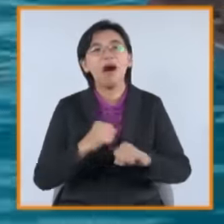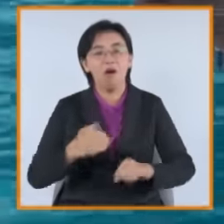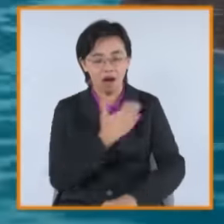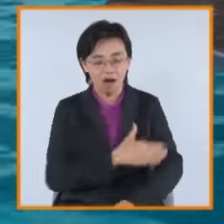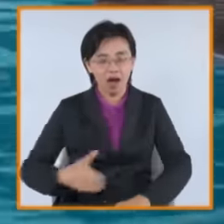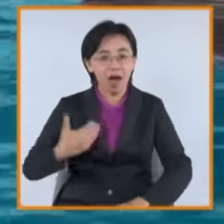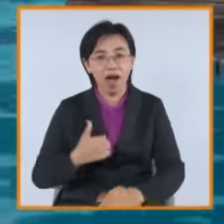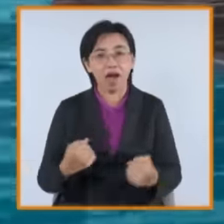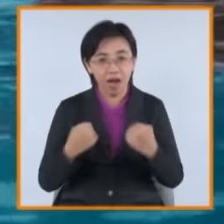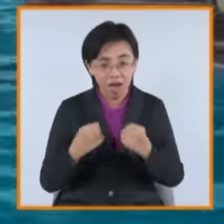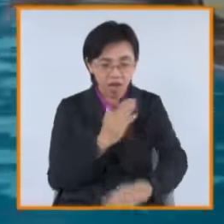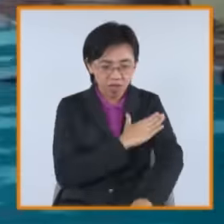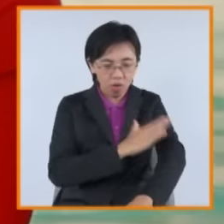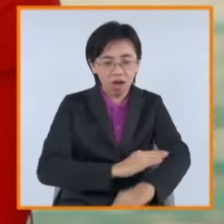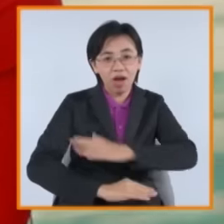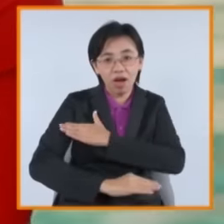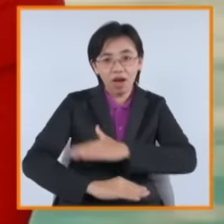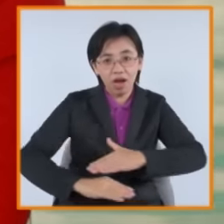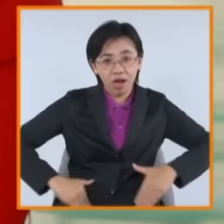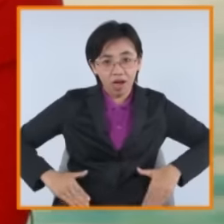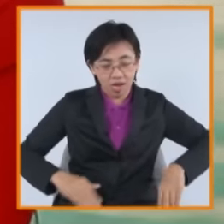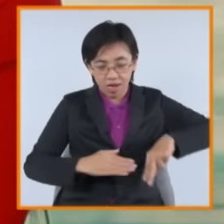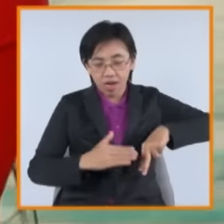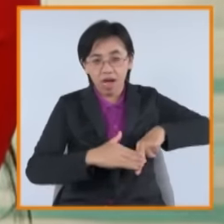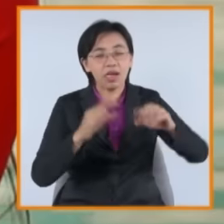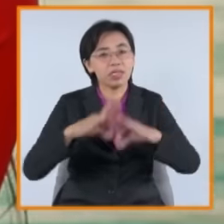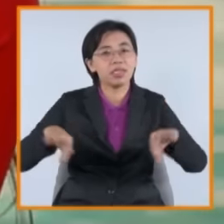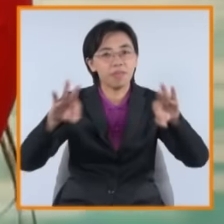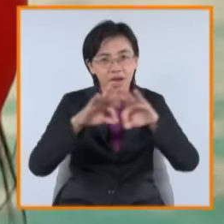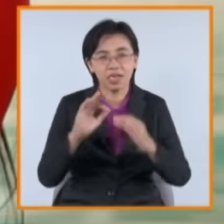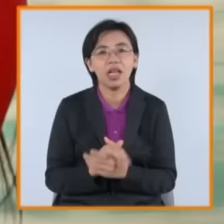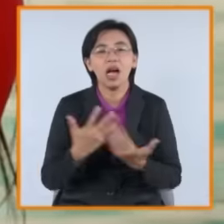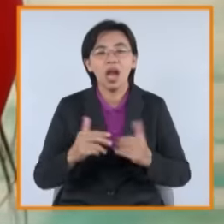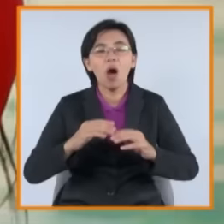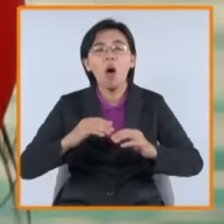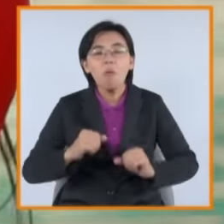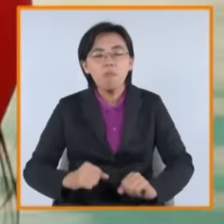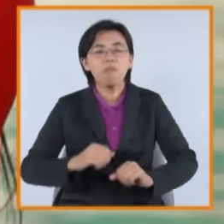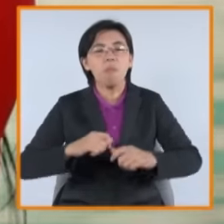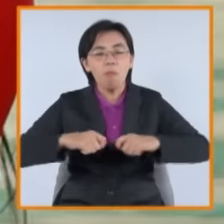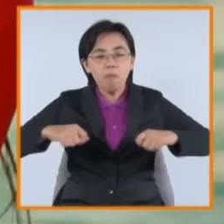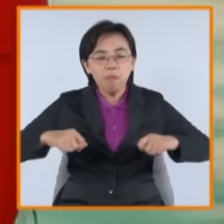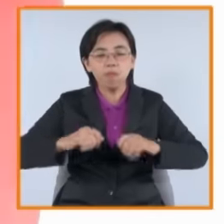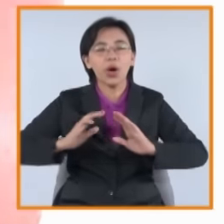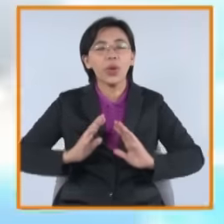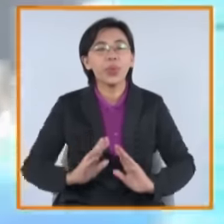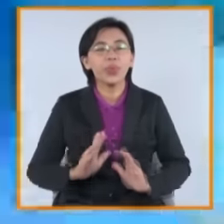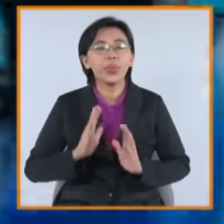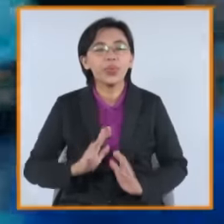ล้ามเนื้อทุกส่วนของร่างกายที่สำคัญนะคะหลังจากนั้นก็จะเป็น Cool Down แล้วก็ยืดเหยียดกล้ามเนื้ออีกครั้งหนึ่งก็จะเป็นการเส